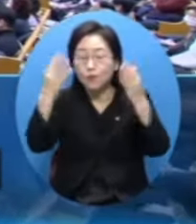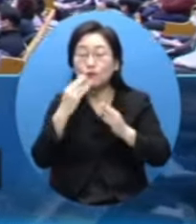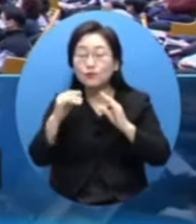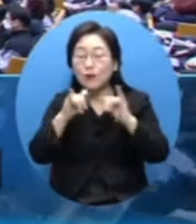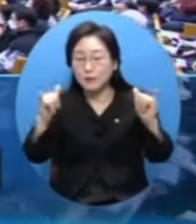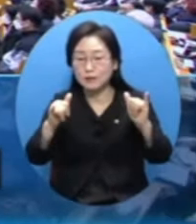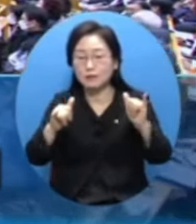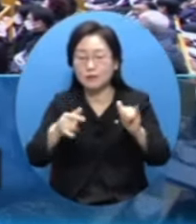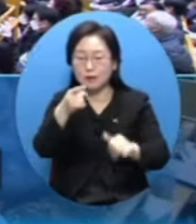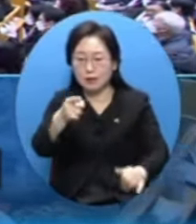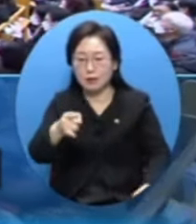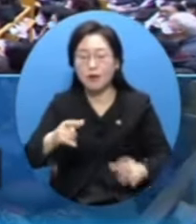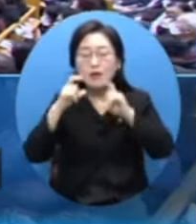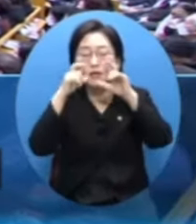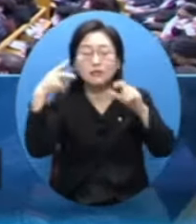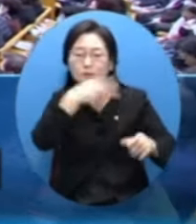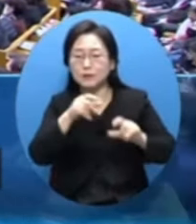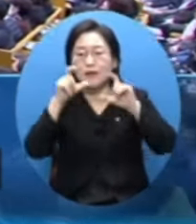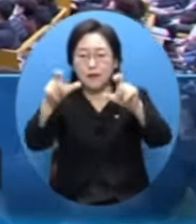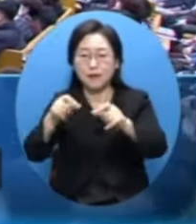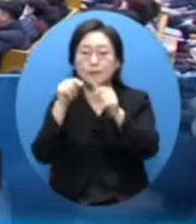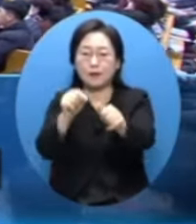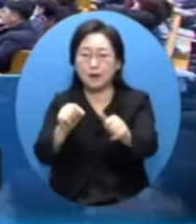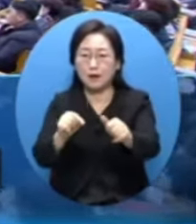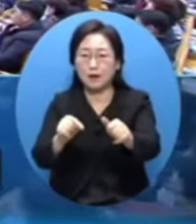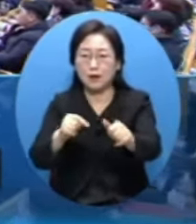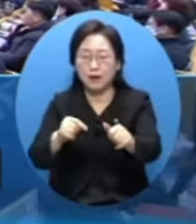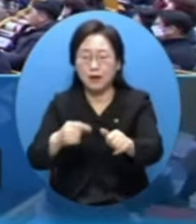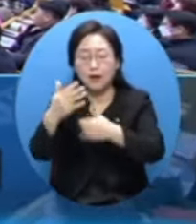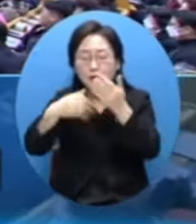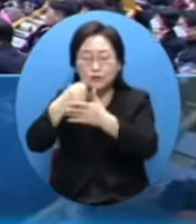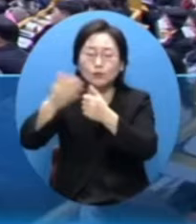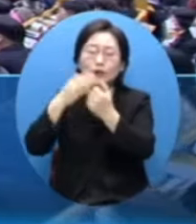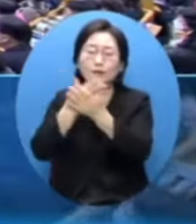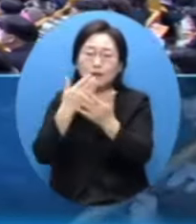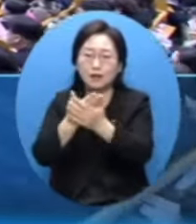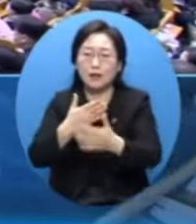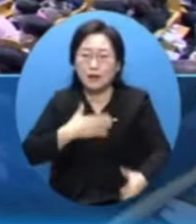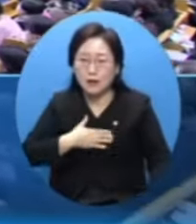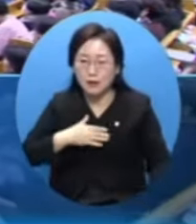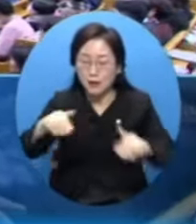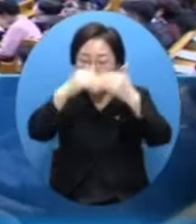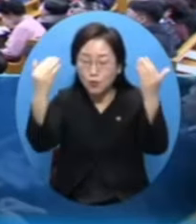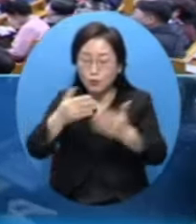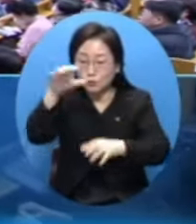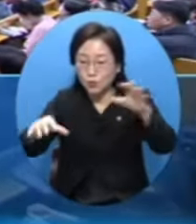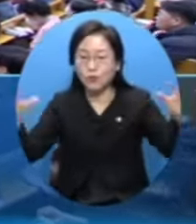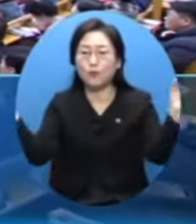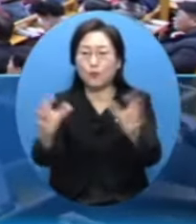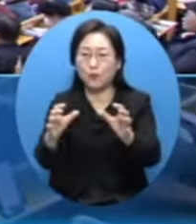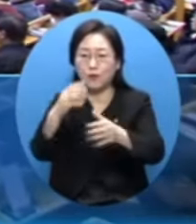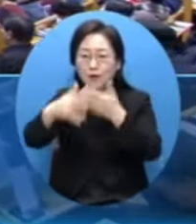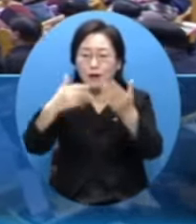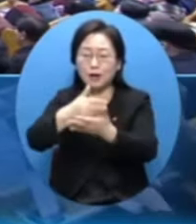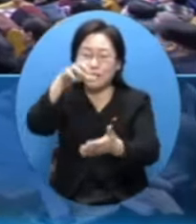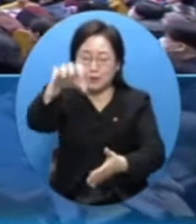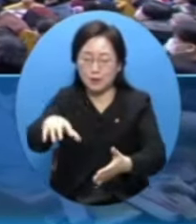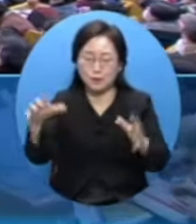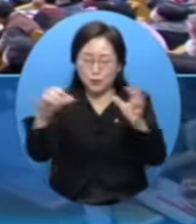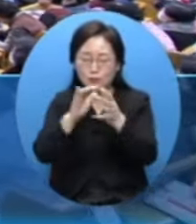백성에게 금식하라 공포하며 유다 사람이 야훼께 도심을 구하려 하여 유다 모든 성읍에서 모여서 야훼께